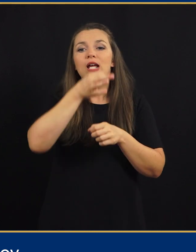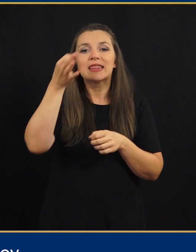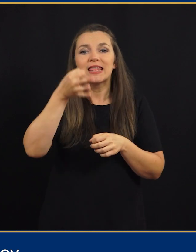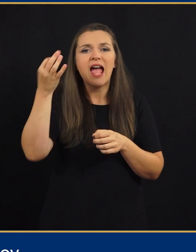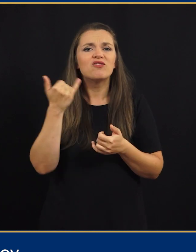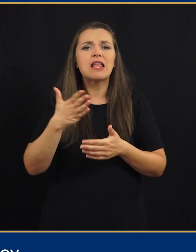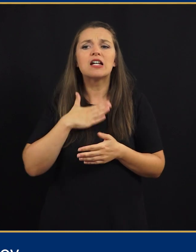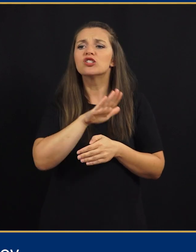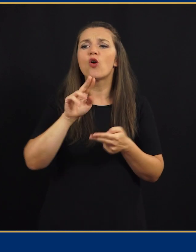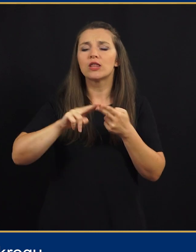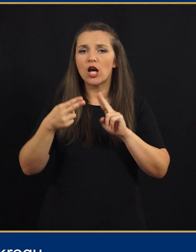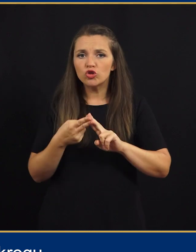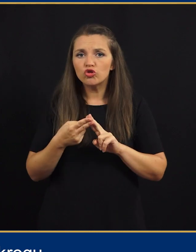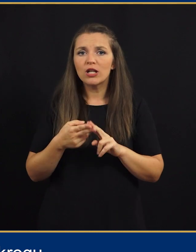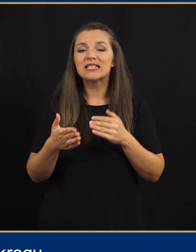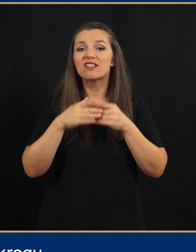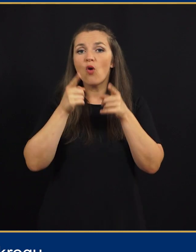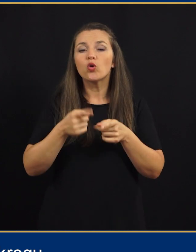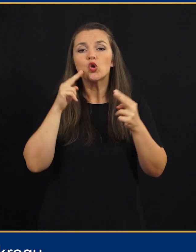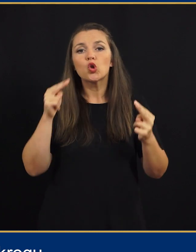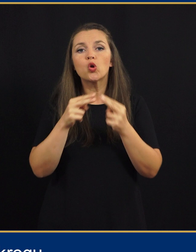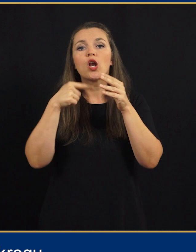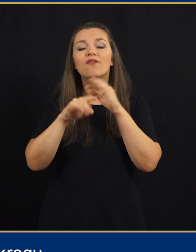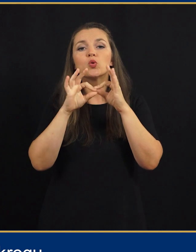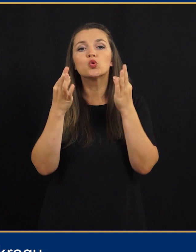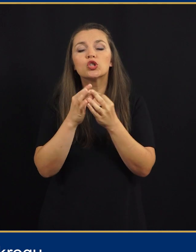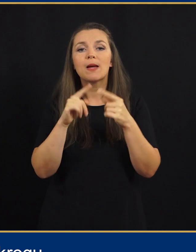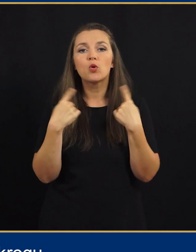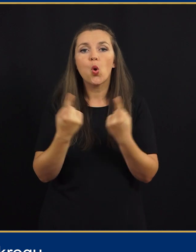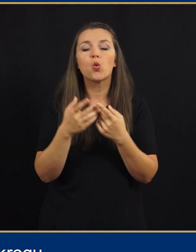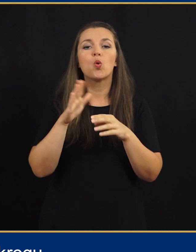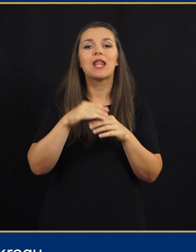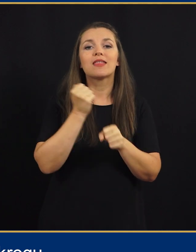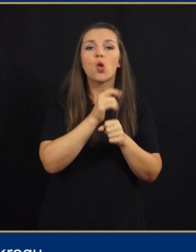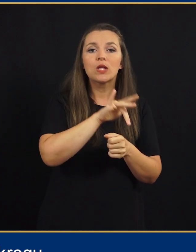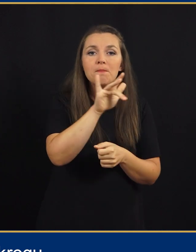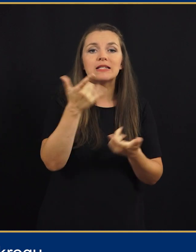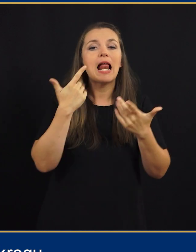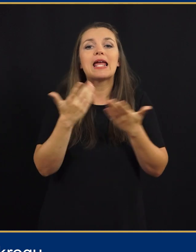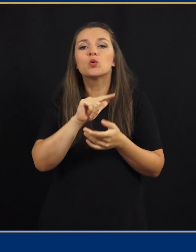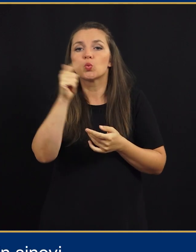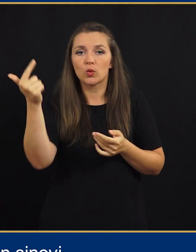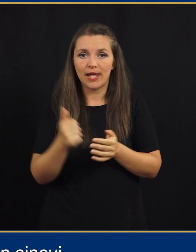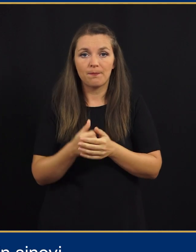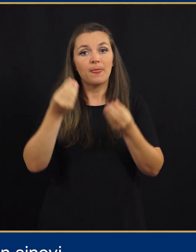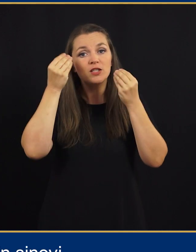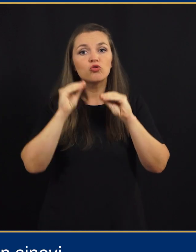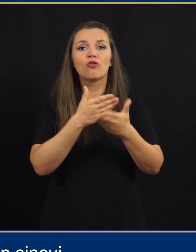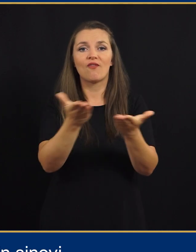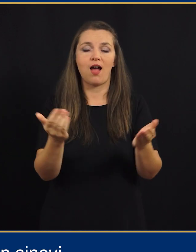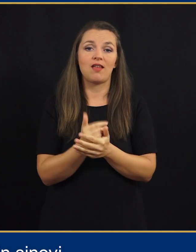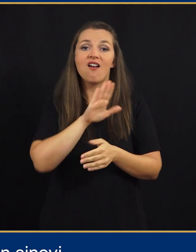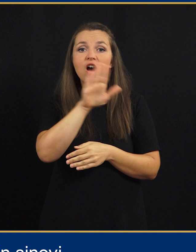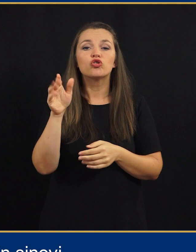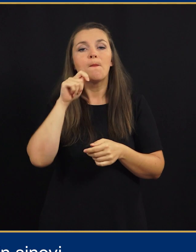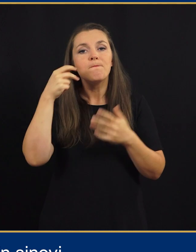dneh vsak na svoj način z vojno soočali v družinskem krogu, na delovnih mestih ali kje drugje. Spoštovani,